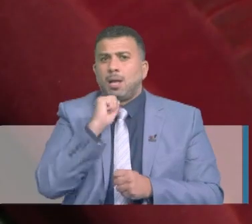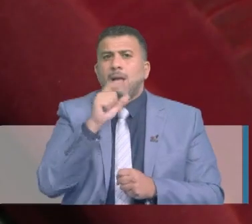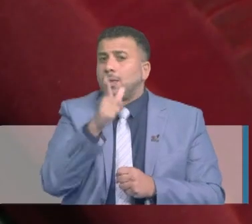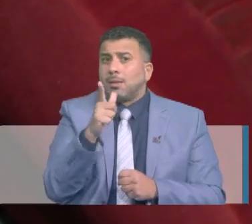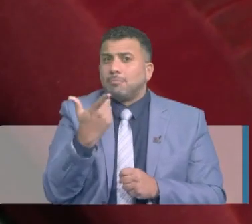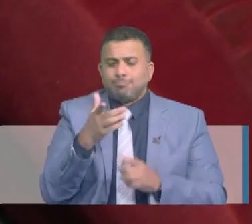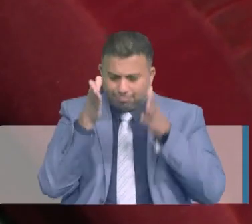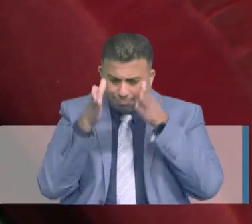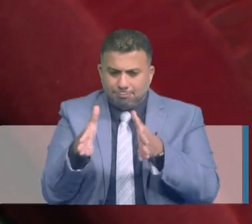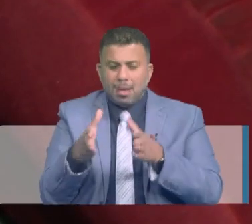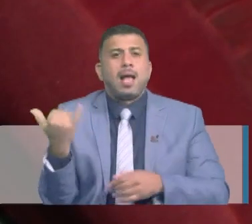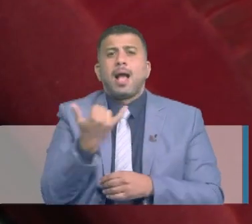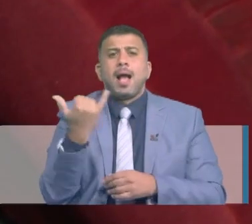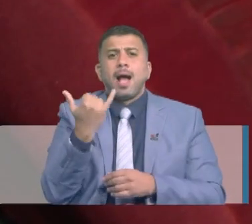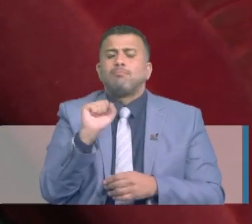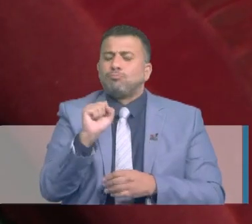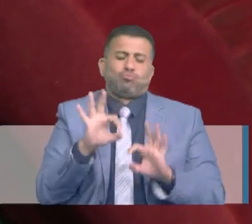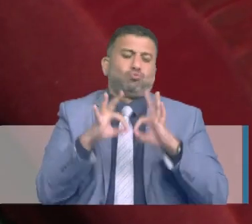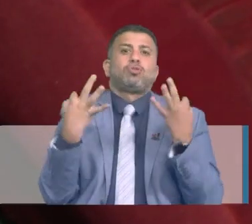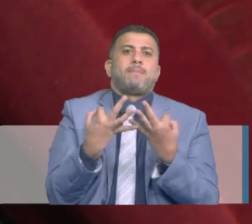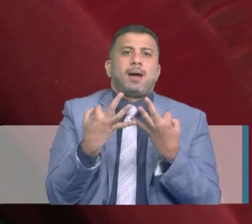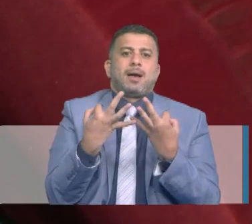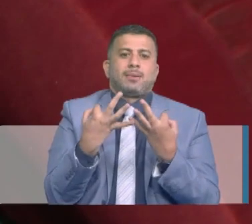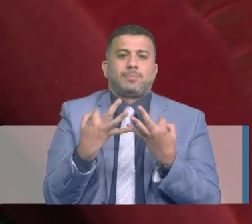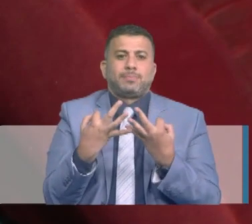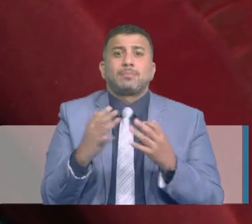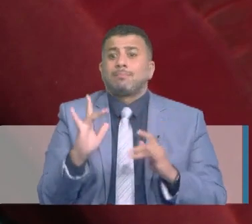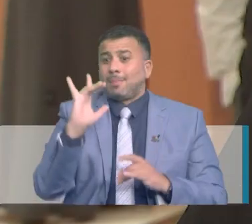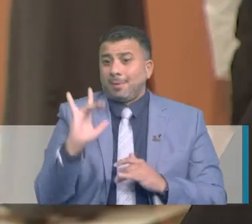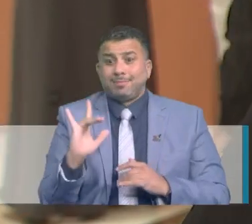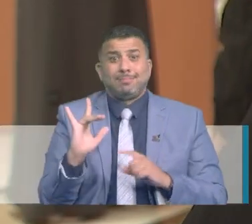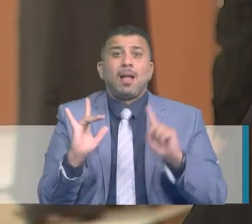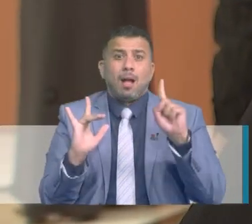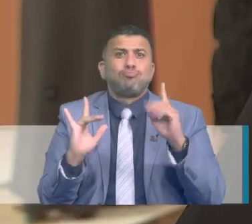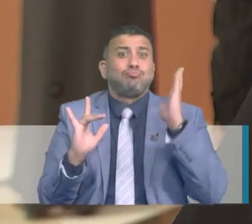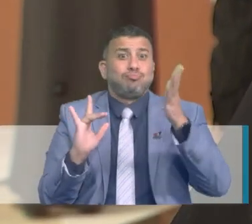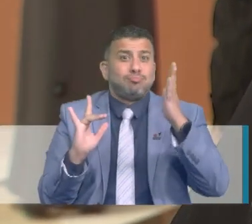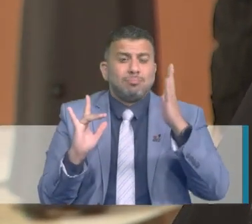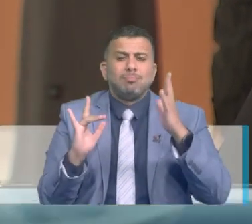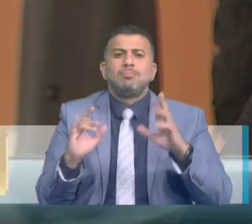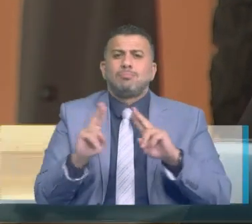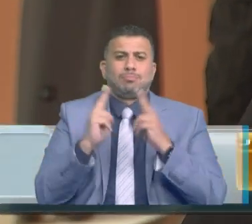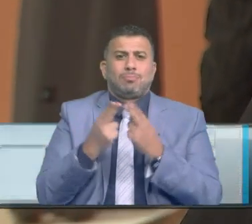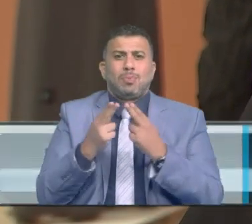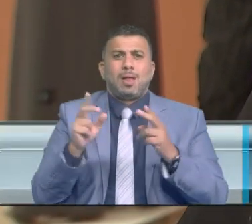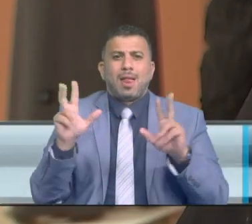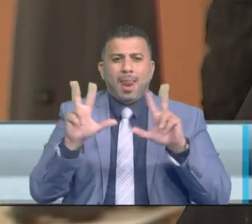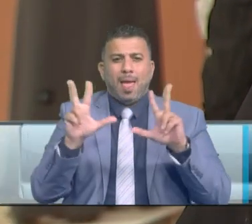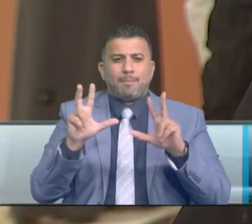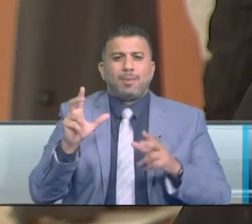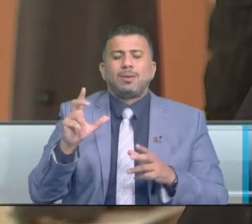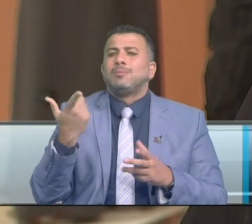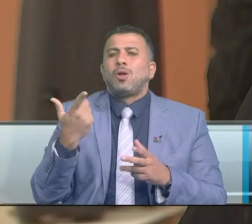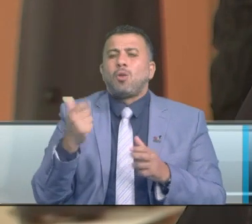ومنصات للتركيز على أهم القضايا المجتمعية. الجلسة الأولى في الملتقى الشارقة للإعلام الأسري كانت عن